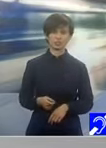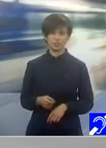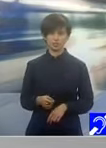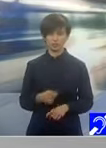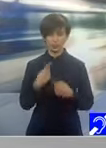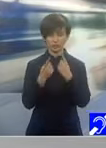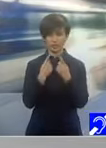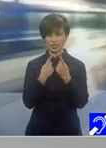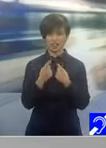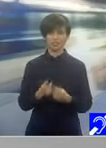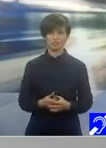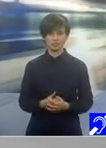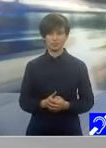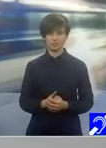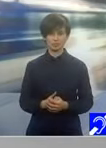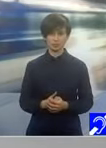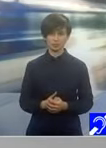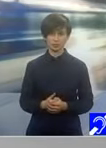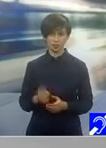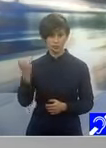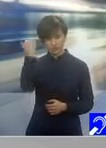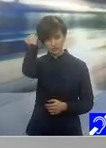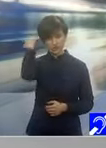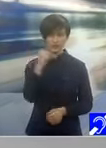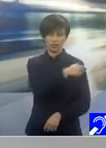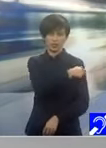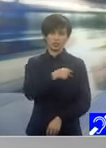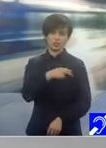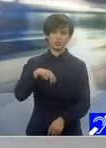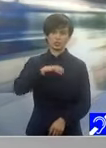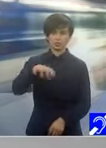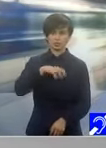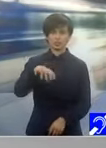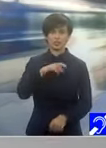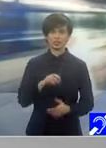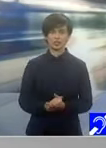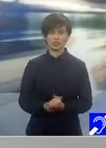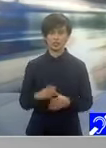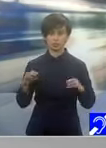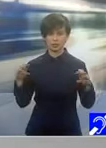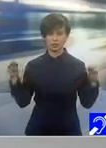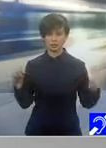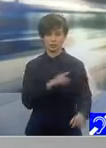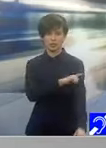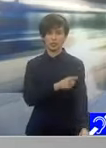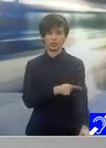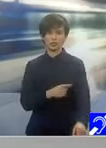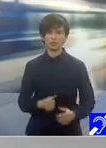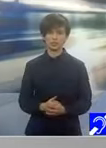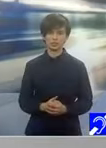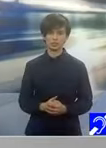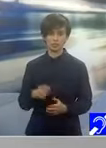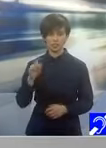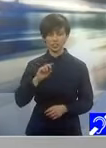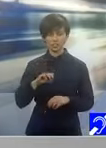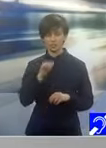declarații parcă la secretarul Consiliului Județean sau au luat mai multe autorități. Toată lumea ridică din numeri că nu